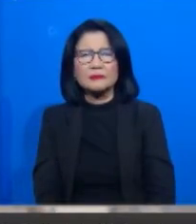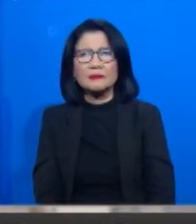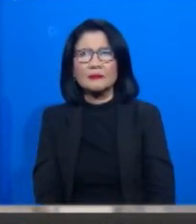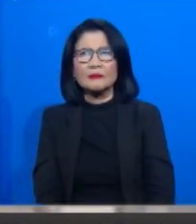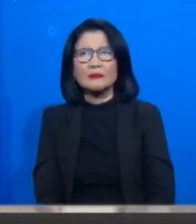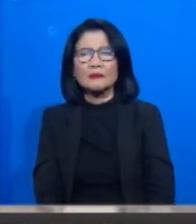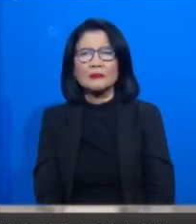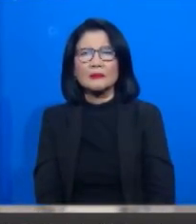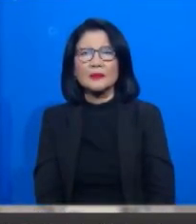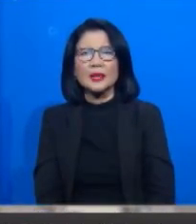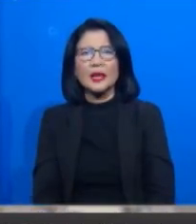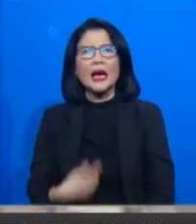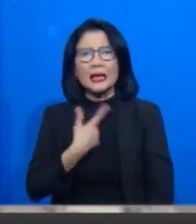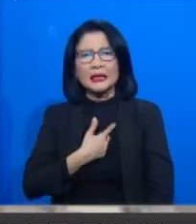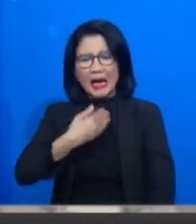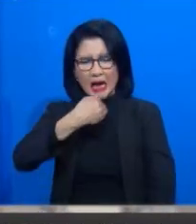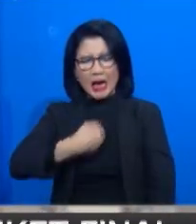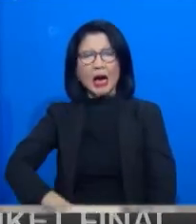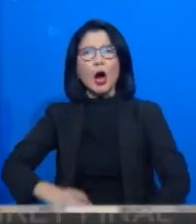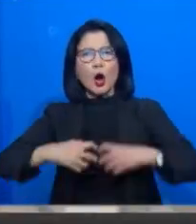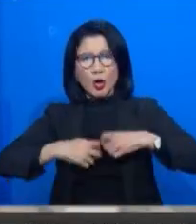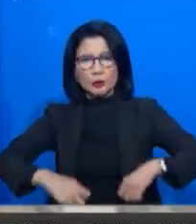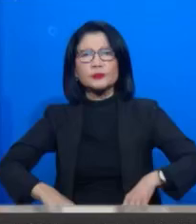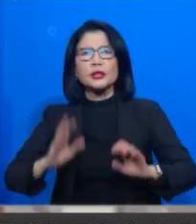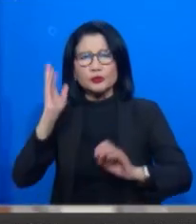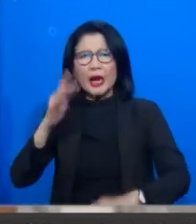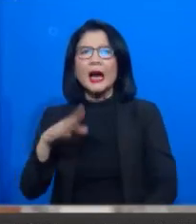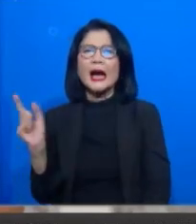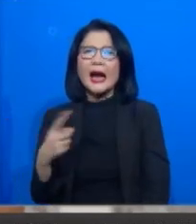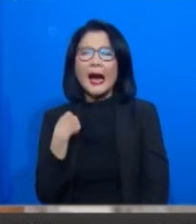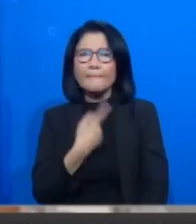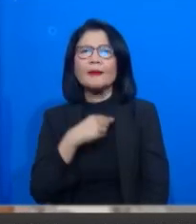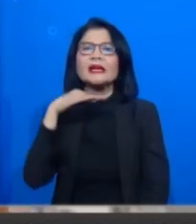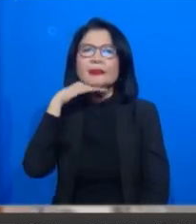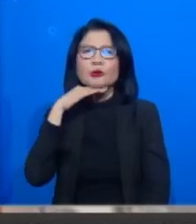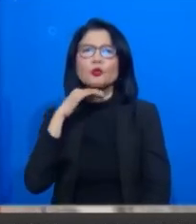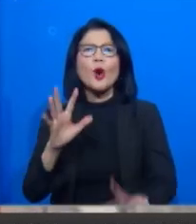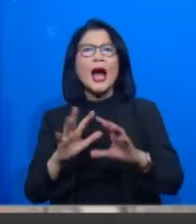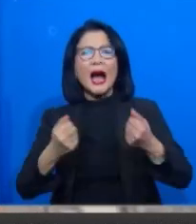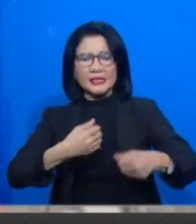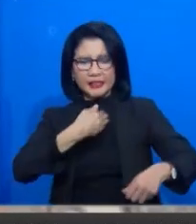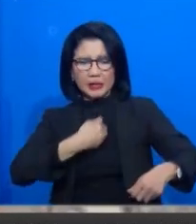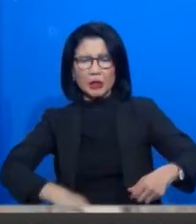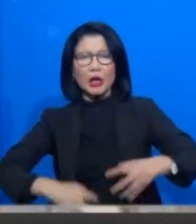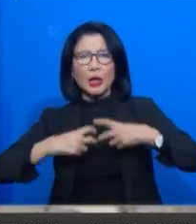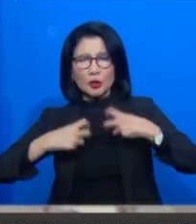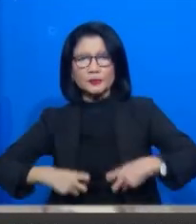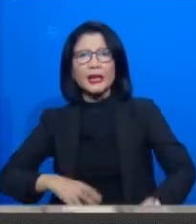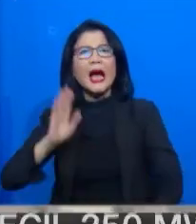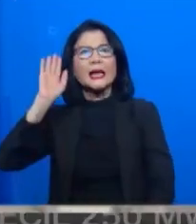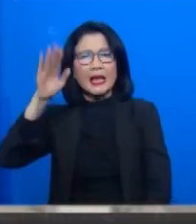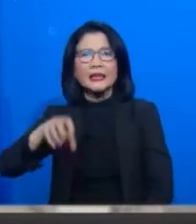Sendiri sudah diotopsi dari hari Senin kemarin dan kami pun masih menunggu hasil otopsinya. Dan apabila nanti sudah keluar, nanti akan